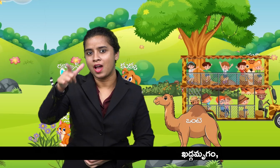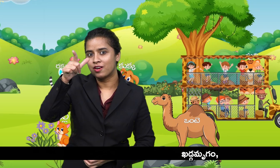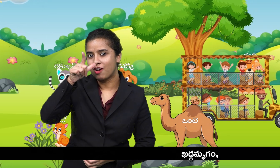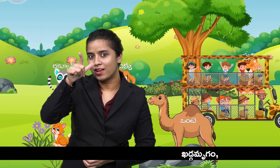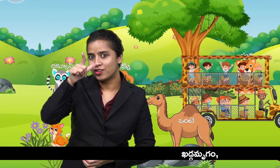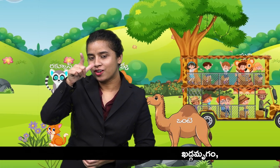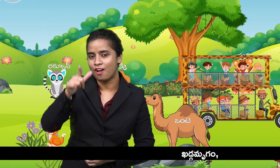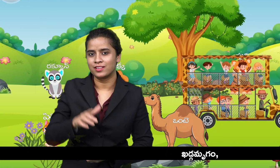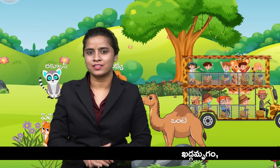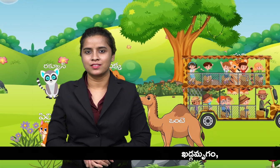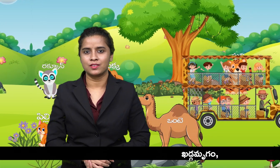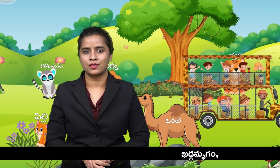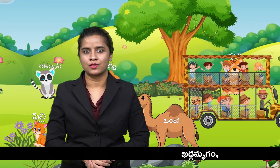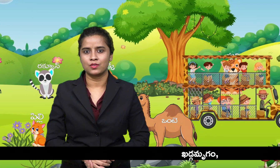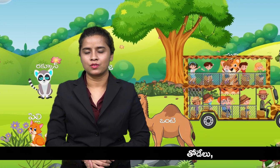ఖడ్గమృగం,